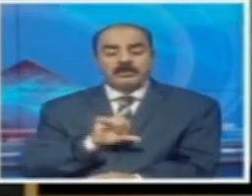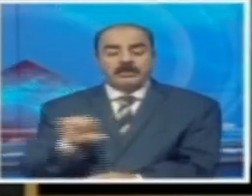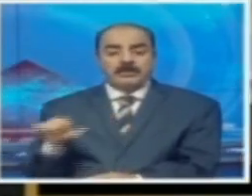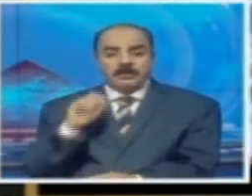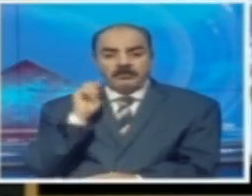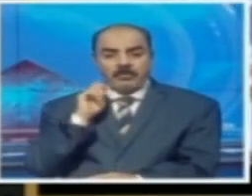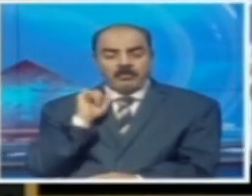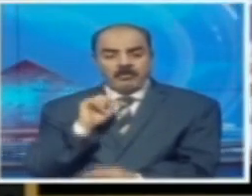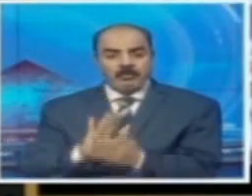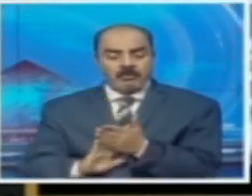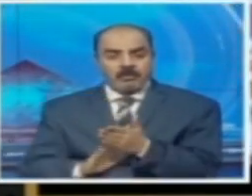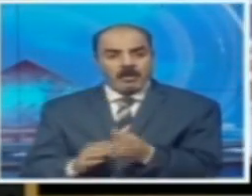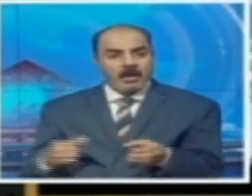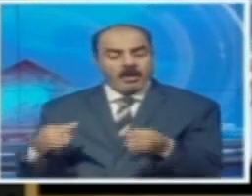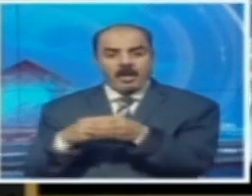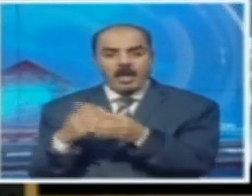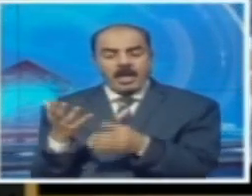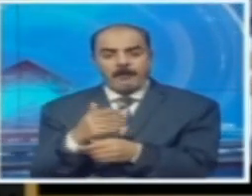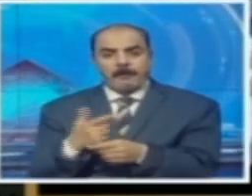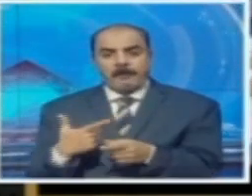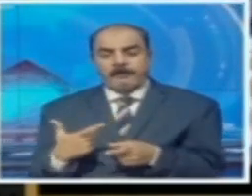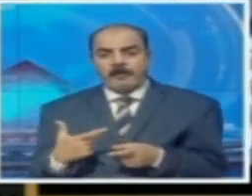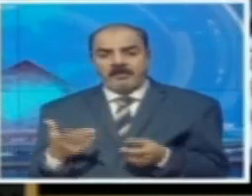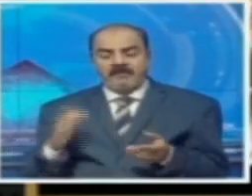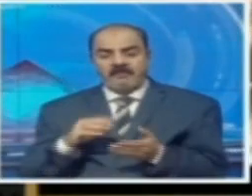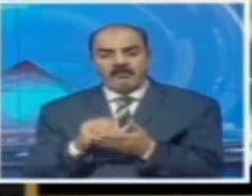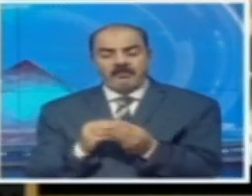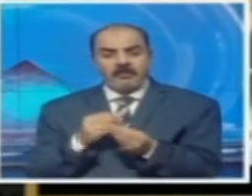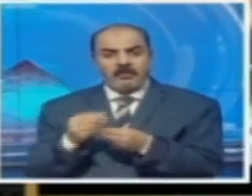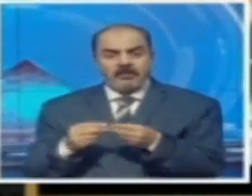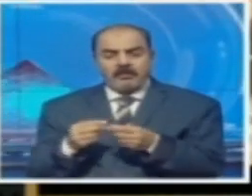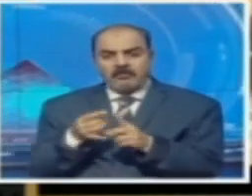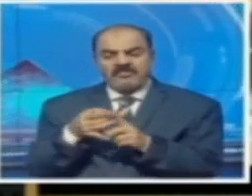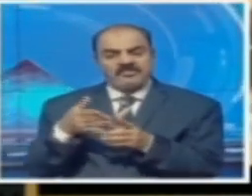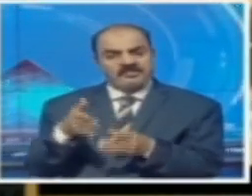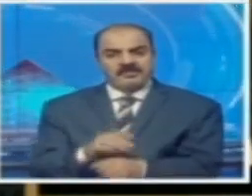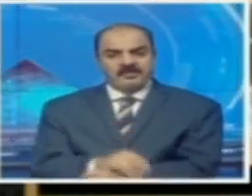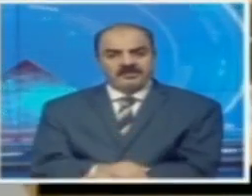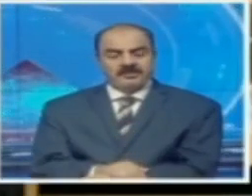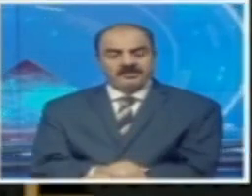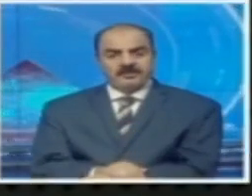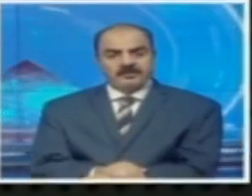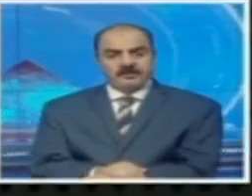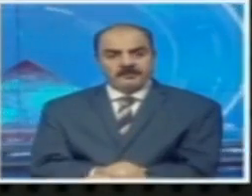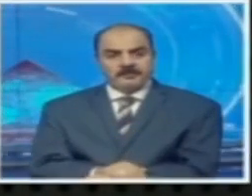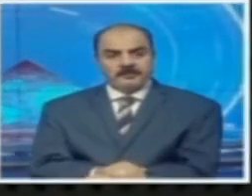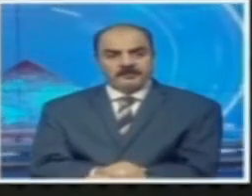متهما وضبط معهم أسلحة نارية ومواد مخدرة.